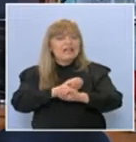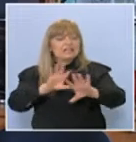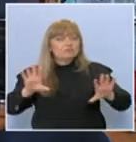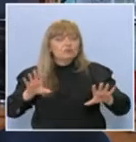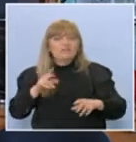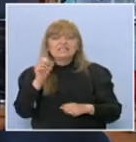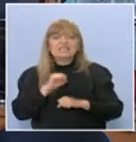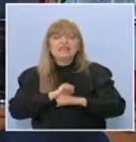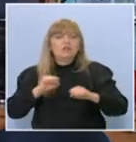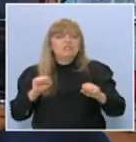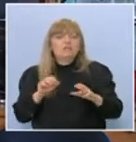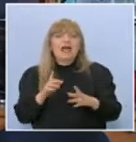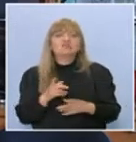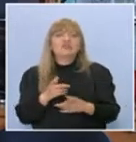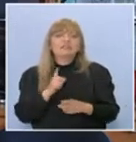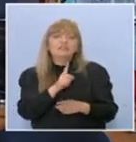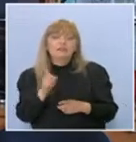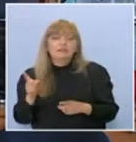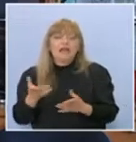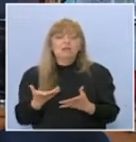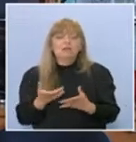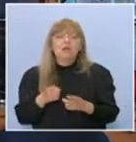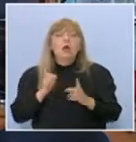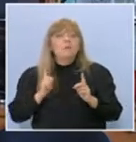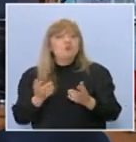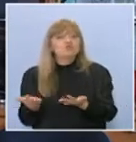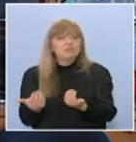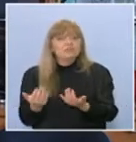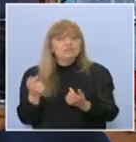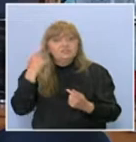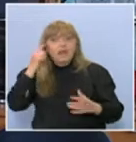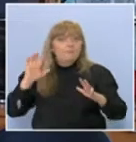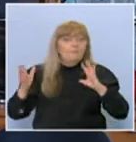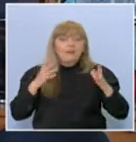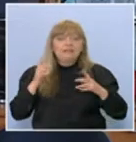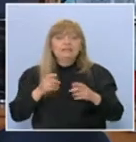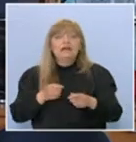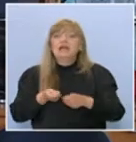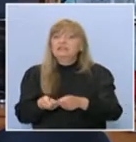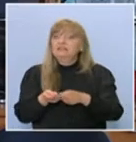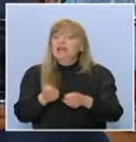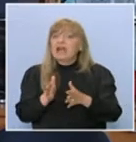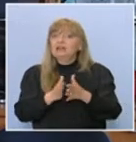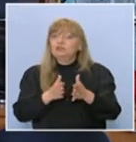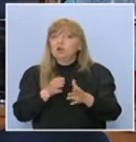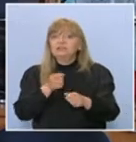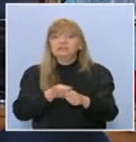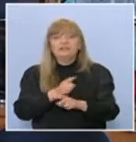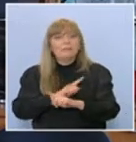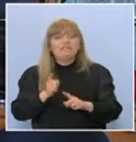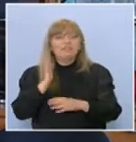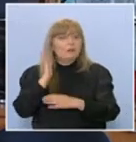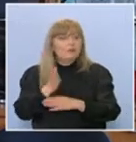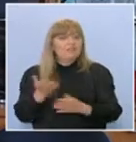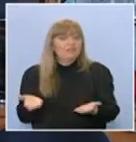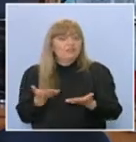Фалшива новина за опасна ситуация може да предизвика паника, да накара хората да направят нещо неправилно. Особено опасно е,